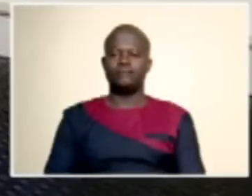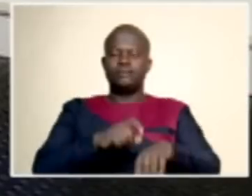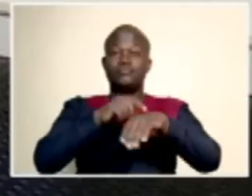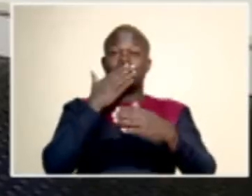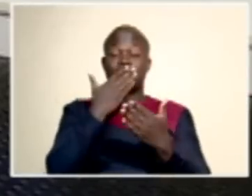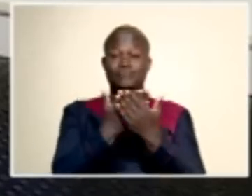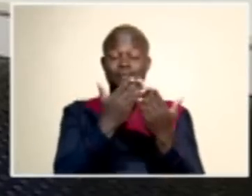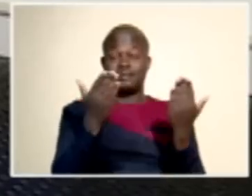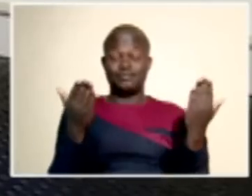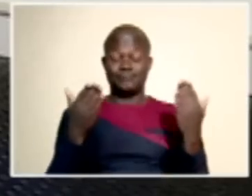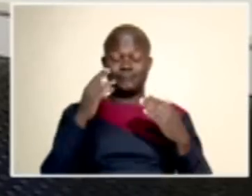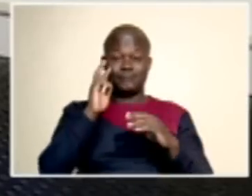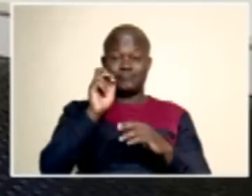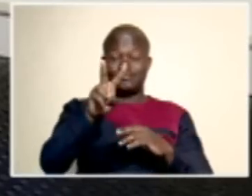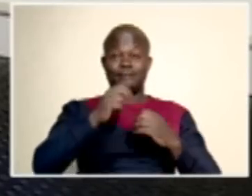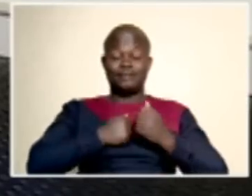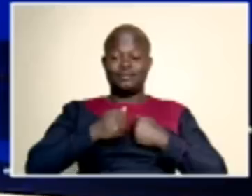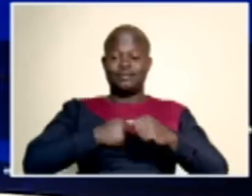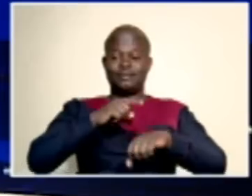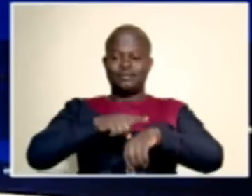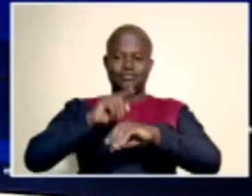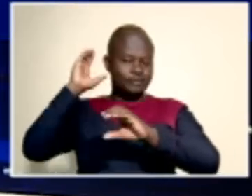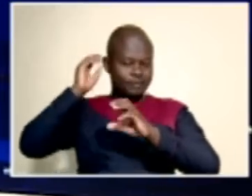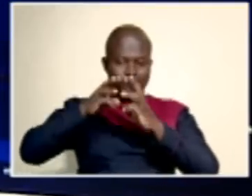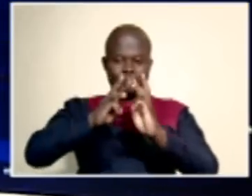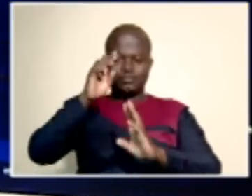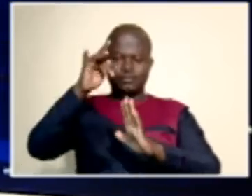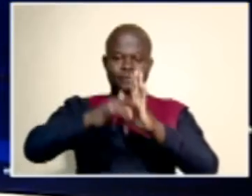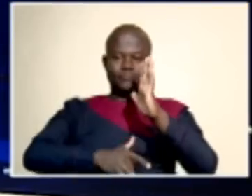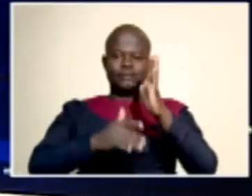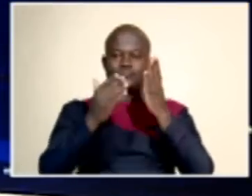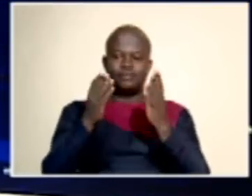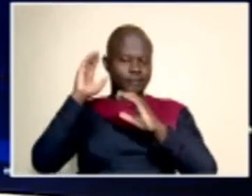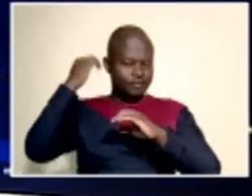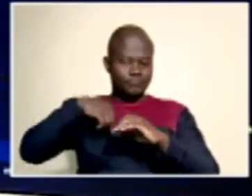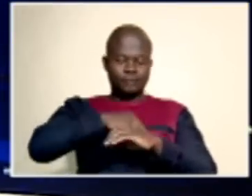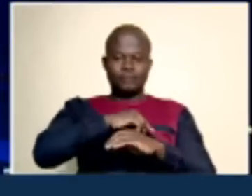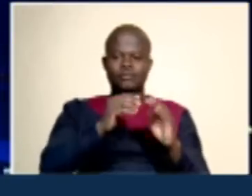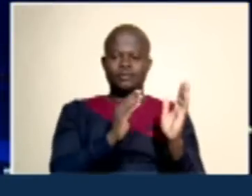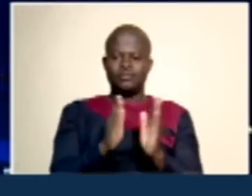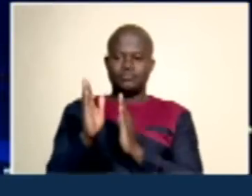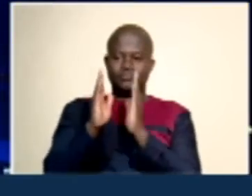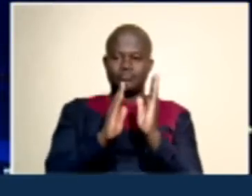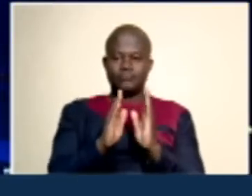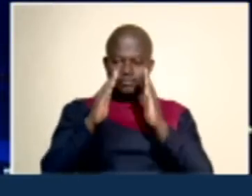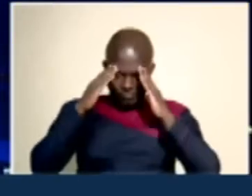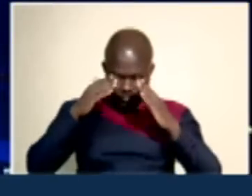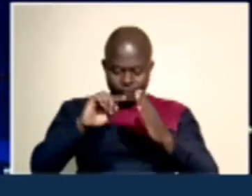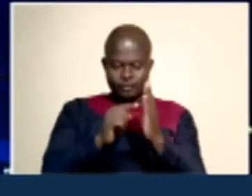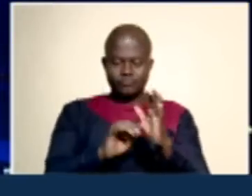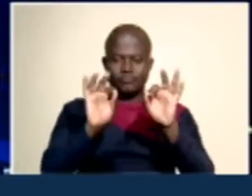Ibihe byiza kuri mwese abakurikiye televiziyo Rwanda tugeze ku mwanya w'amakuru ku buryo burambuye amakuru twabateguriye aribanda ku ngingo